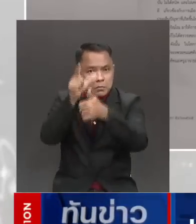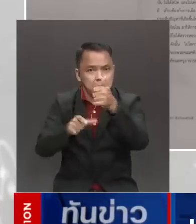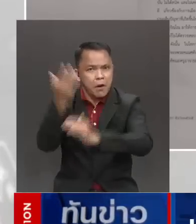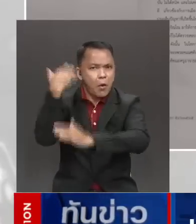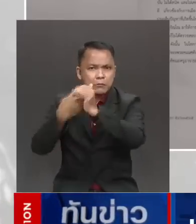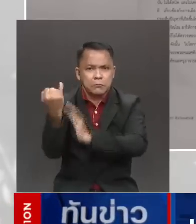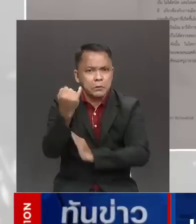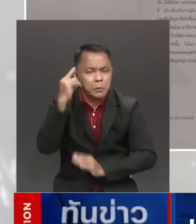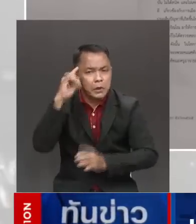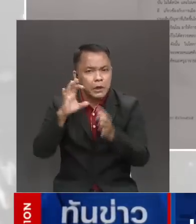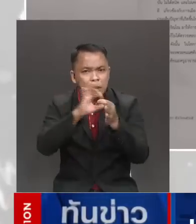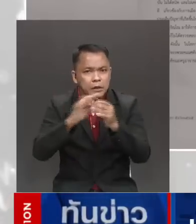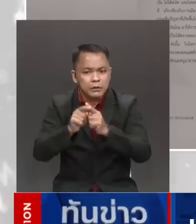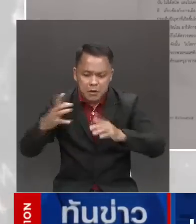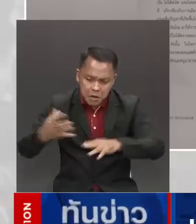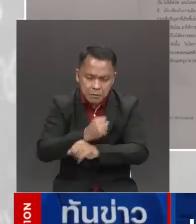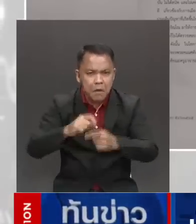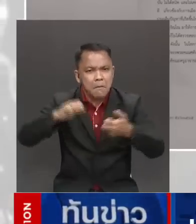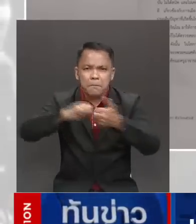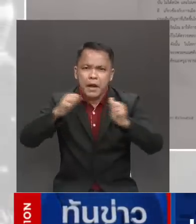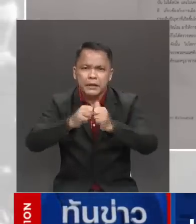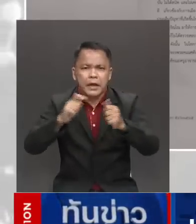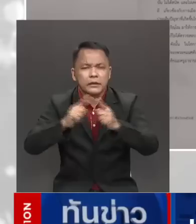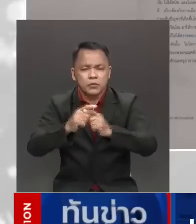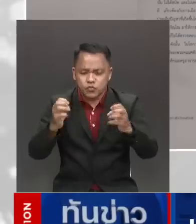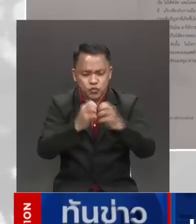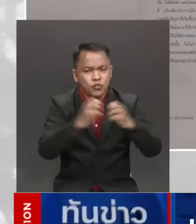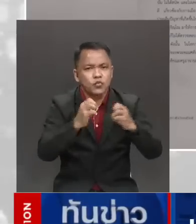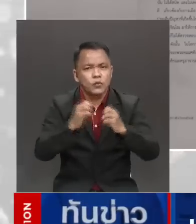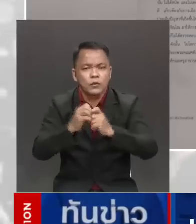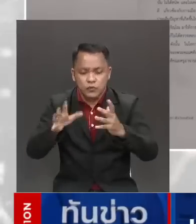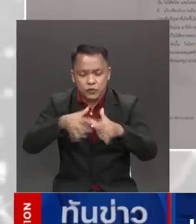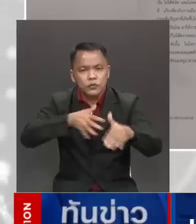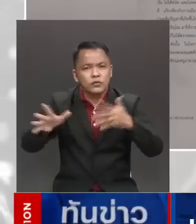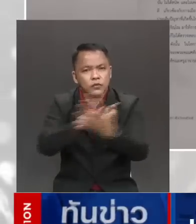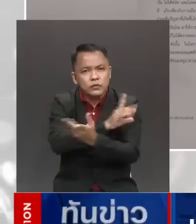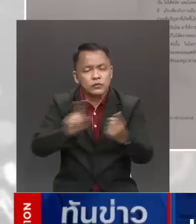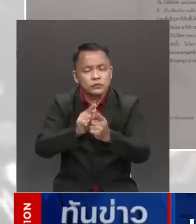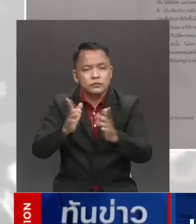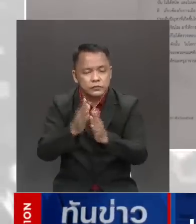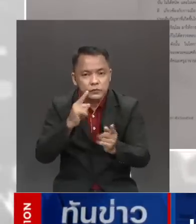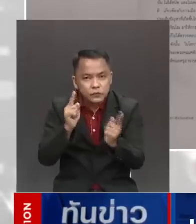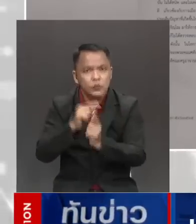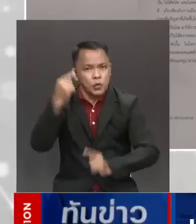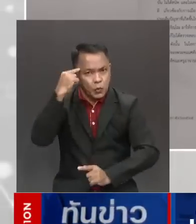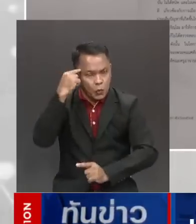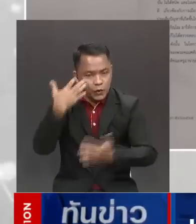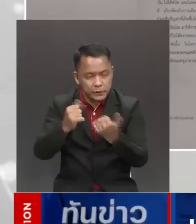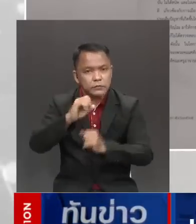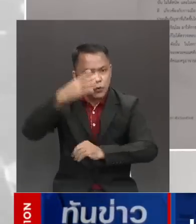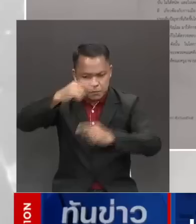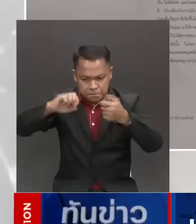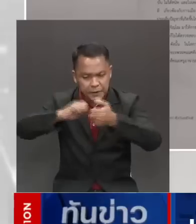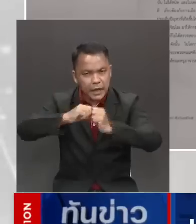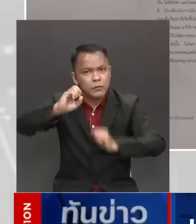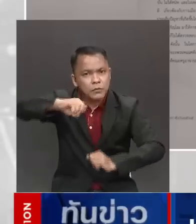ประวัติไม่ดีเกี่ยวข้องกับทางการเมืองเคยสร้างปัญหาความวุ่นวายเกิดขึ้นในสังคมมาก่อนเพิ่งจะมารู้หลังจากที่มันเป็นประเด็น